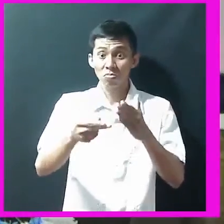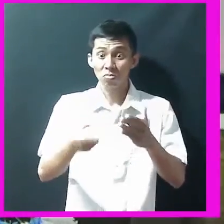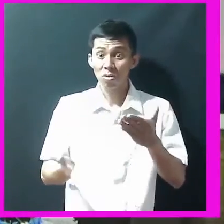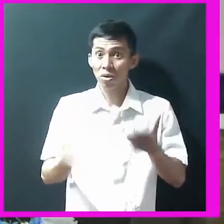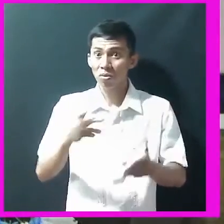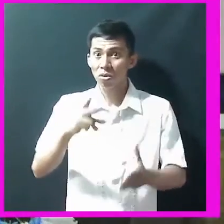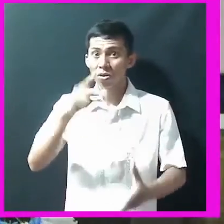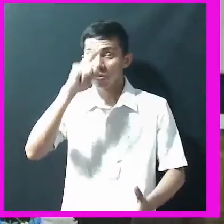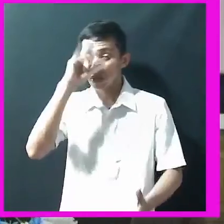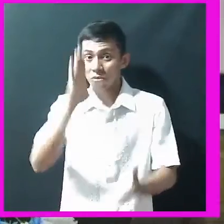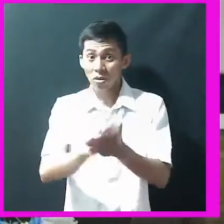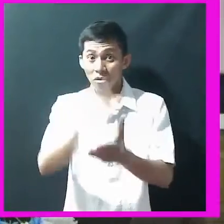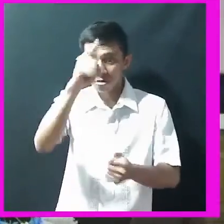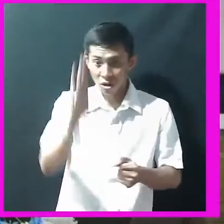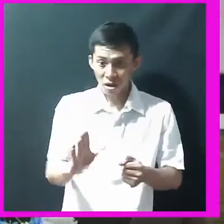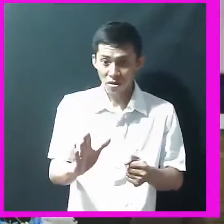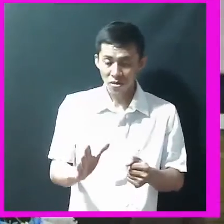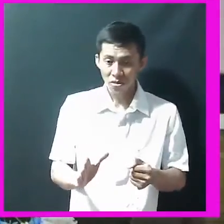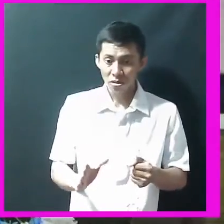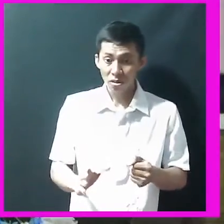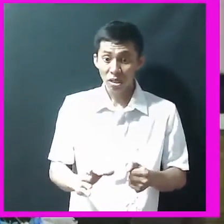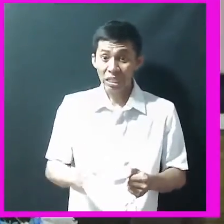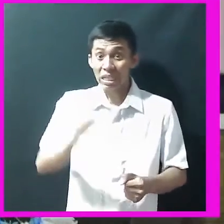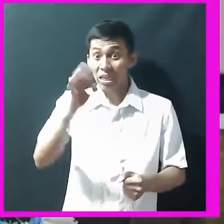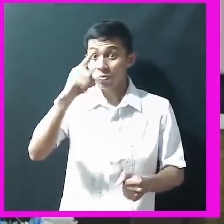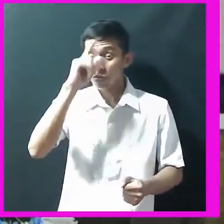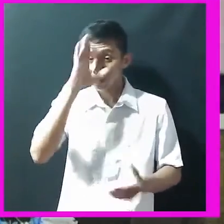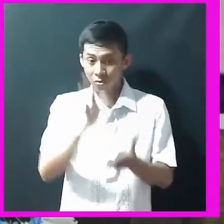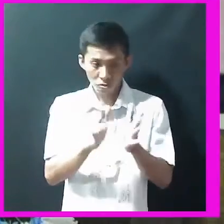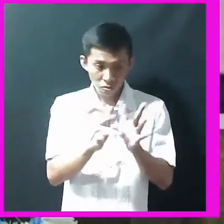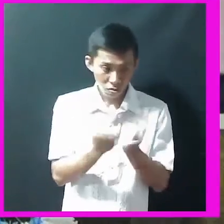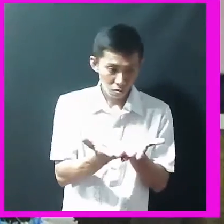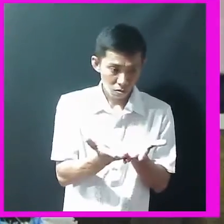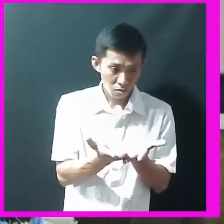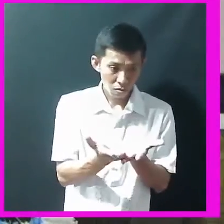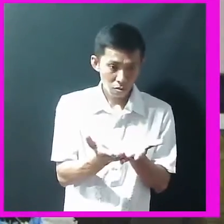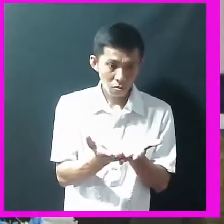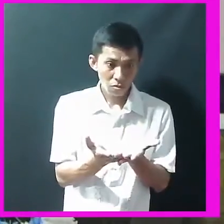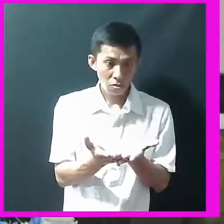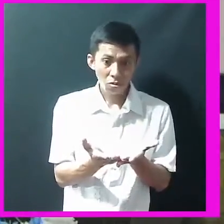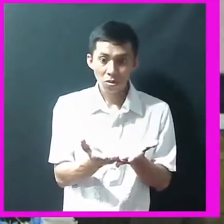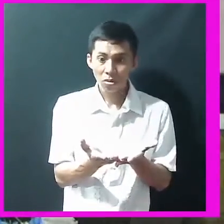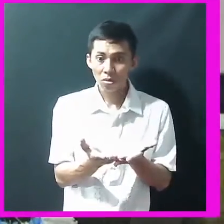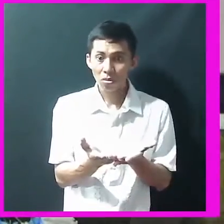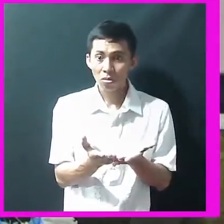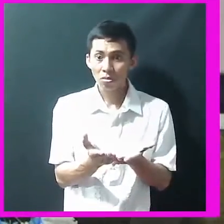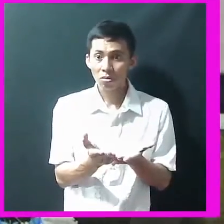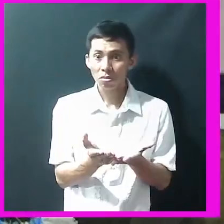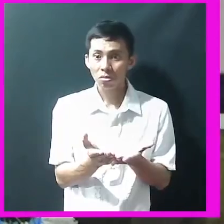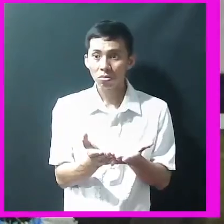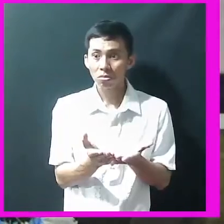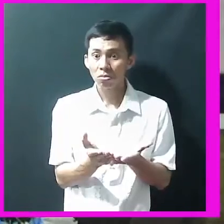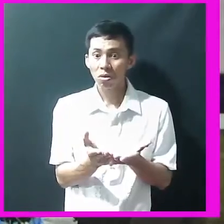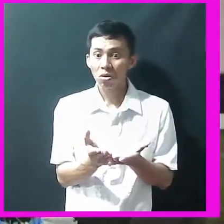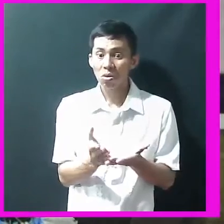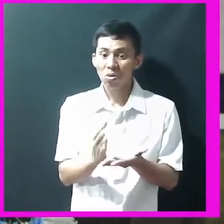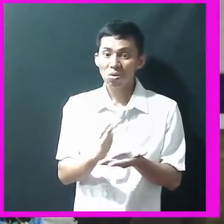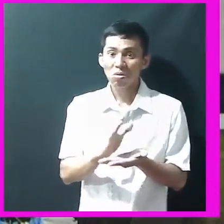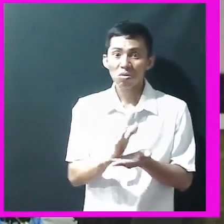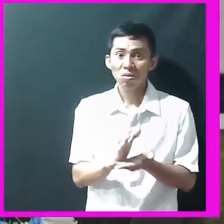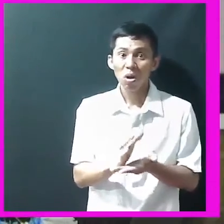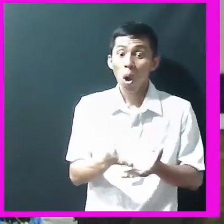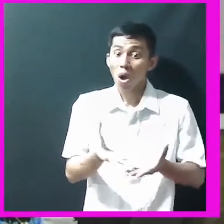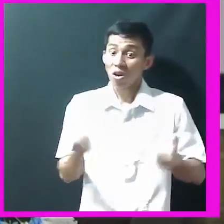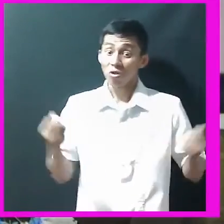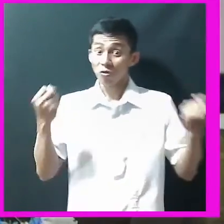sila. Kay kung mutuo sila sa Biblia o sa Ginoo, mapailawman man sila og otoridad.